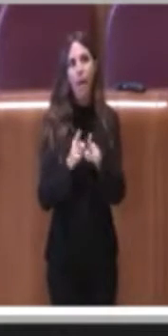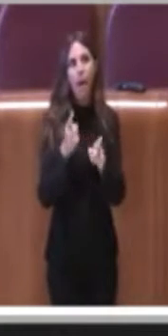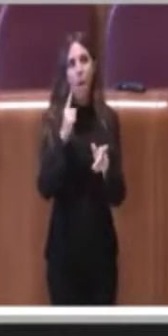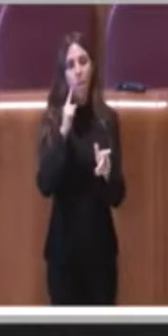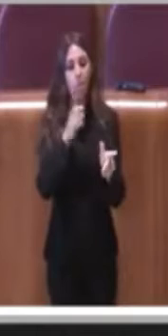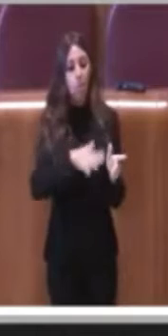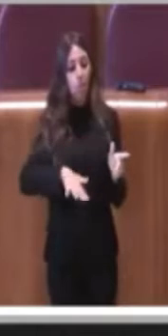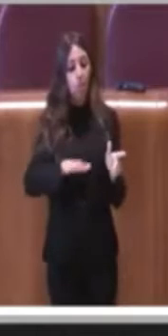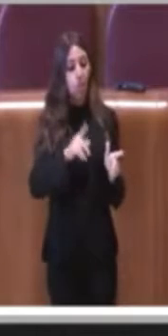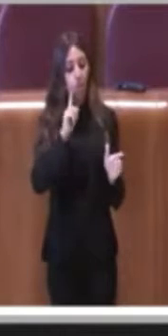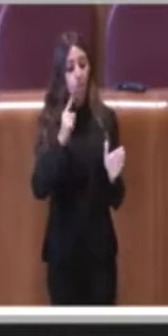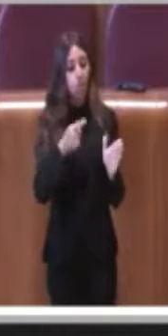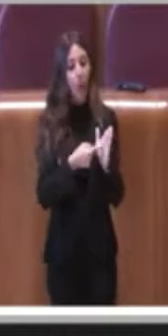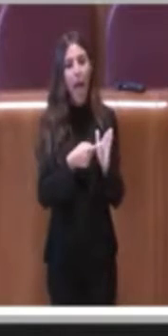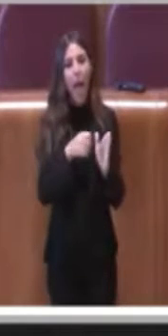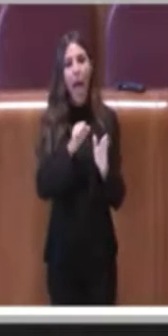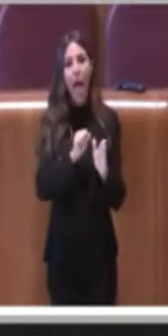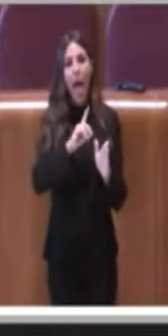ad agro romano.